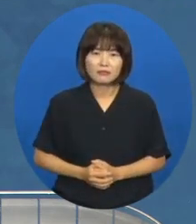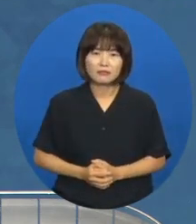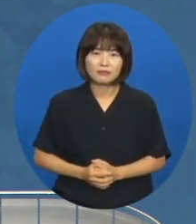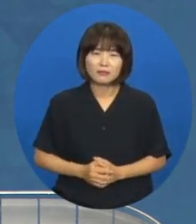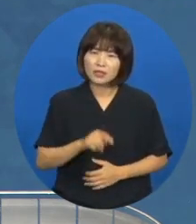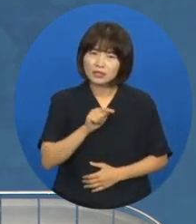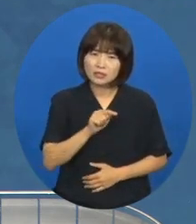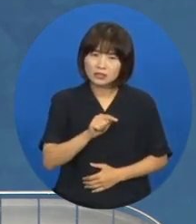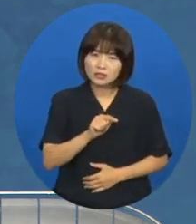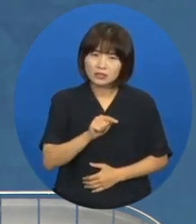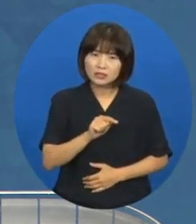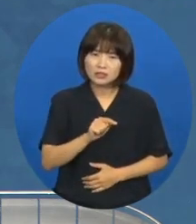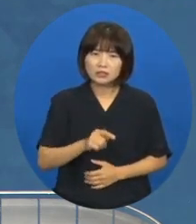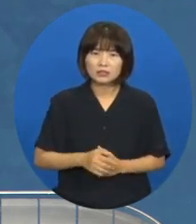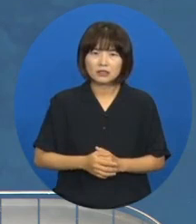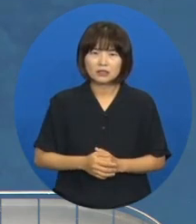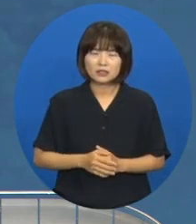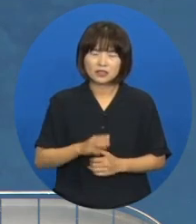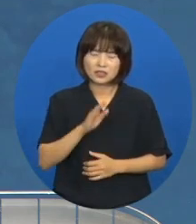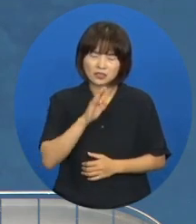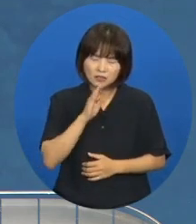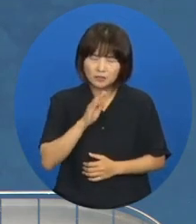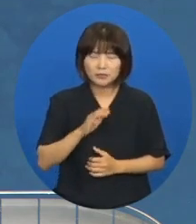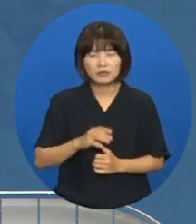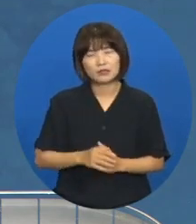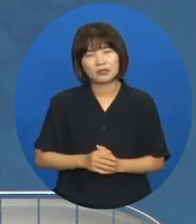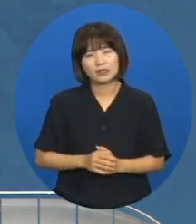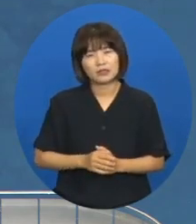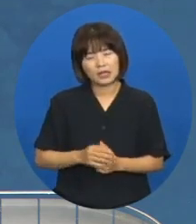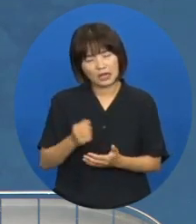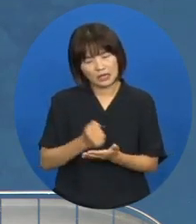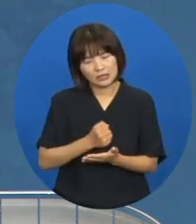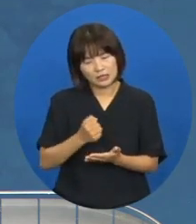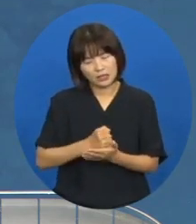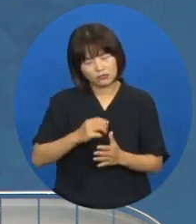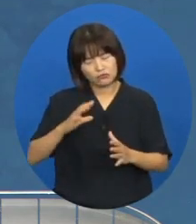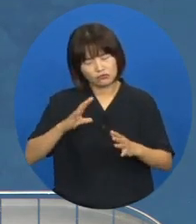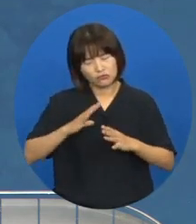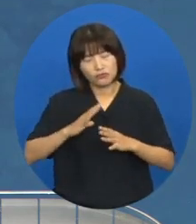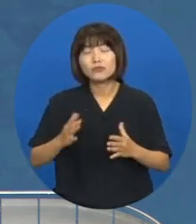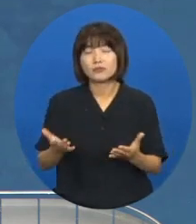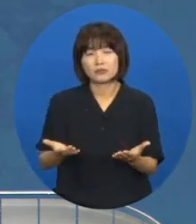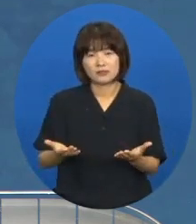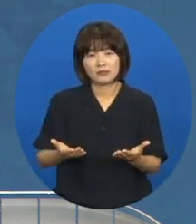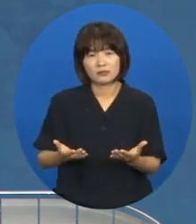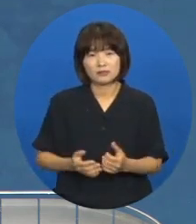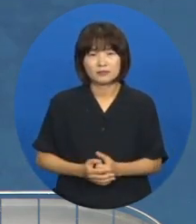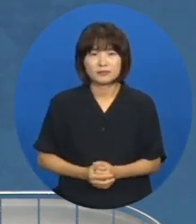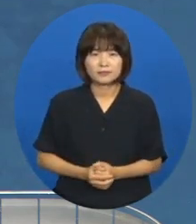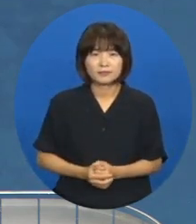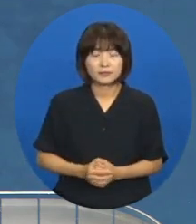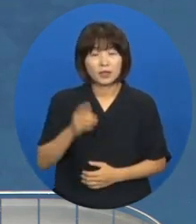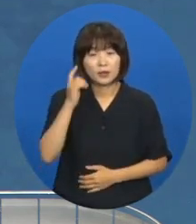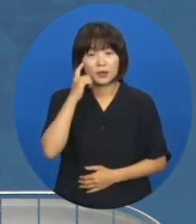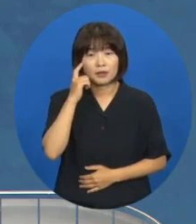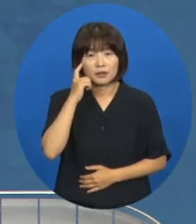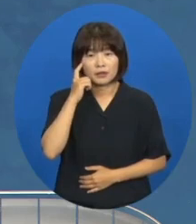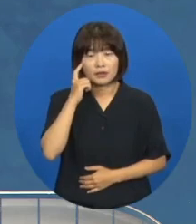이건 진짜 정말 안타깝고도 두려운 일이에요. 왜